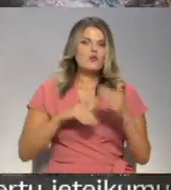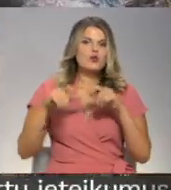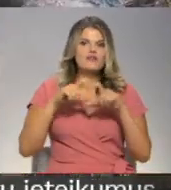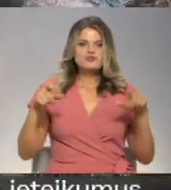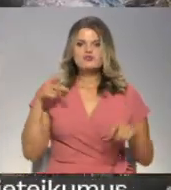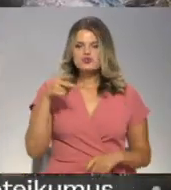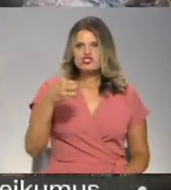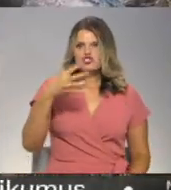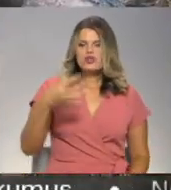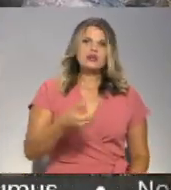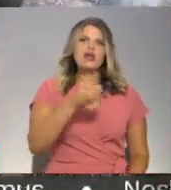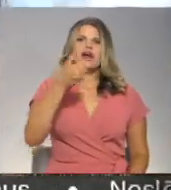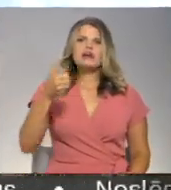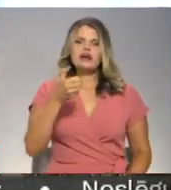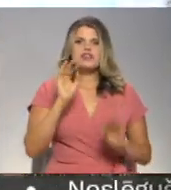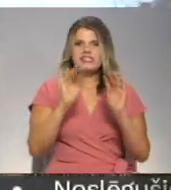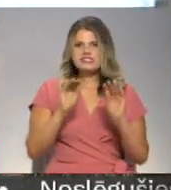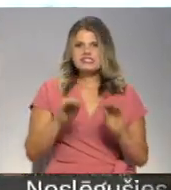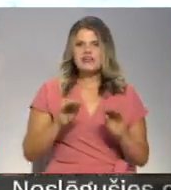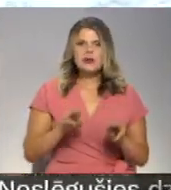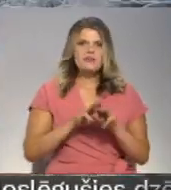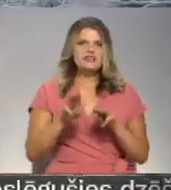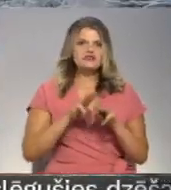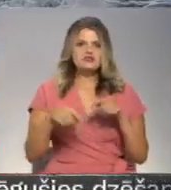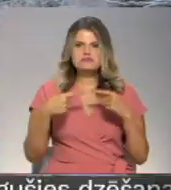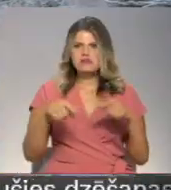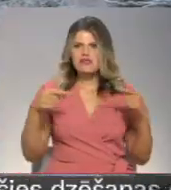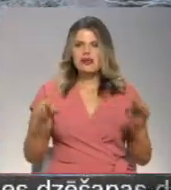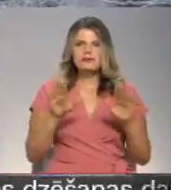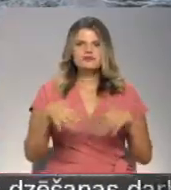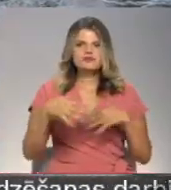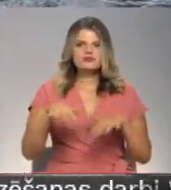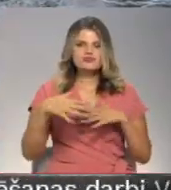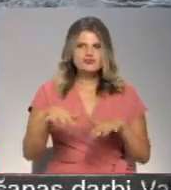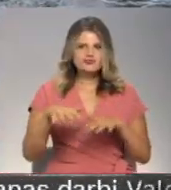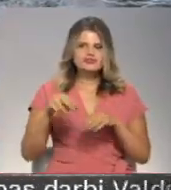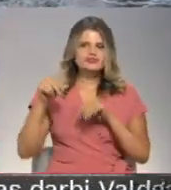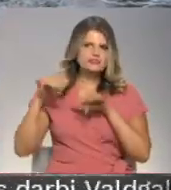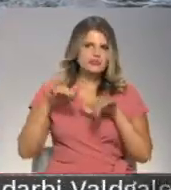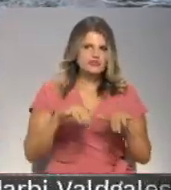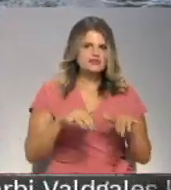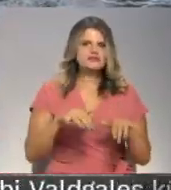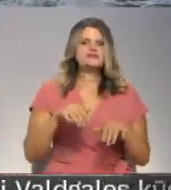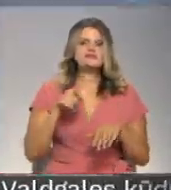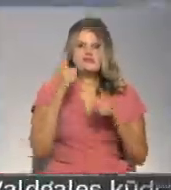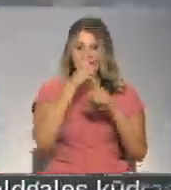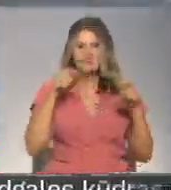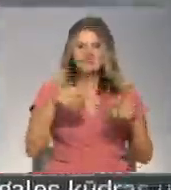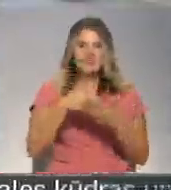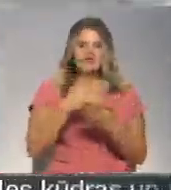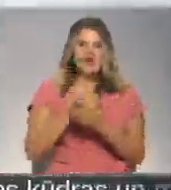universitātes 2014. Gadā izstrādātajā metodiskajā materiālā par jūras krasta eroziju ka šie gabioni